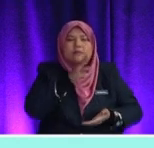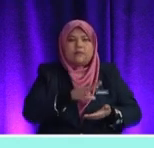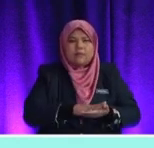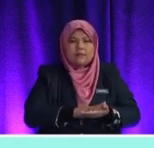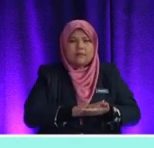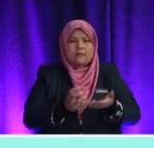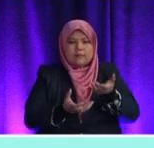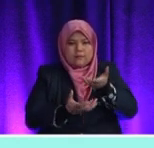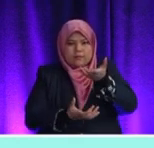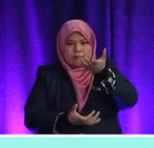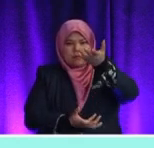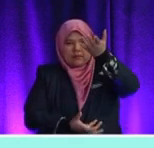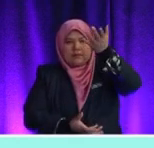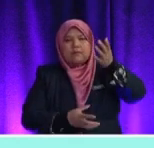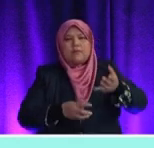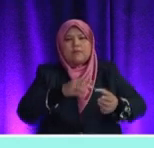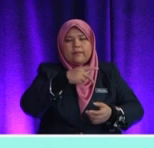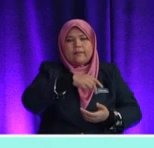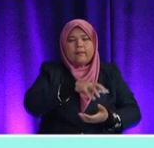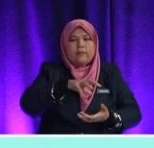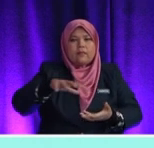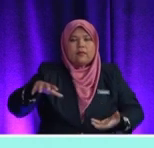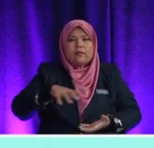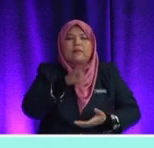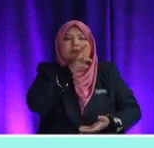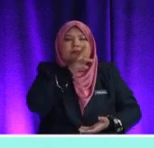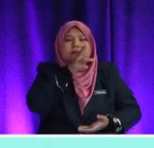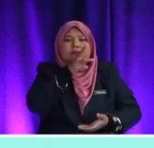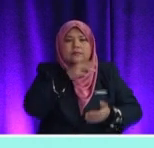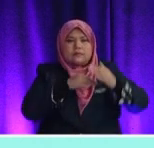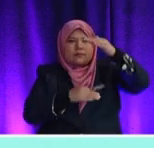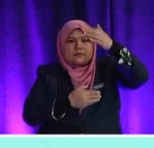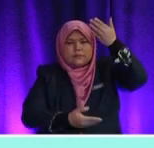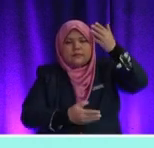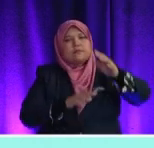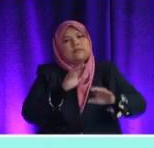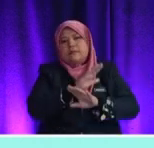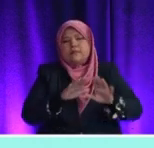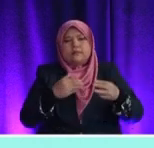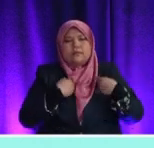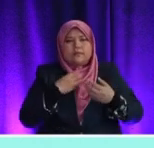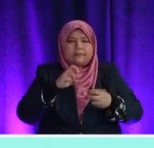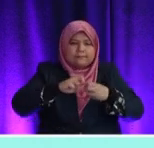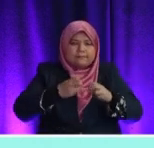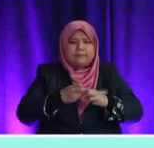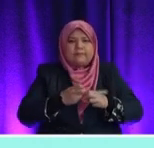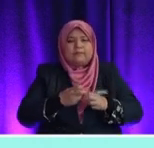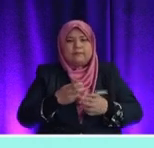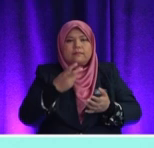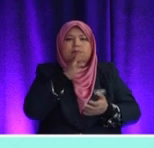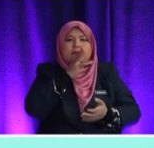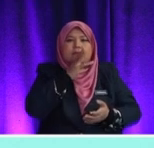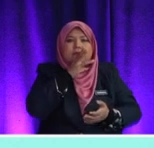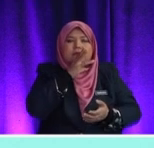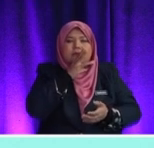banyak penggumpalan suvlog nih antara di bawah dengan atas lah seperti tak ada masalah Ayan yang kita hasilkan tuh